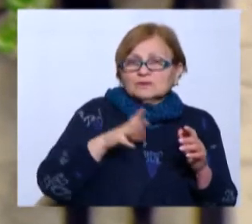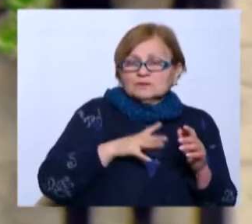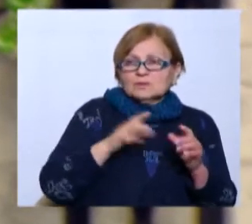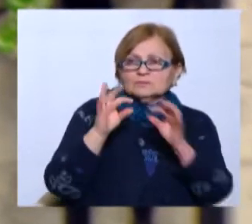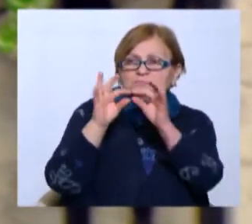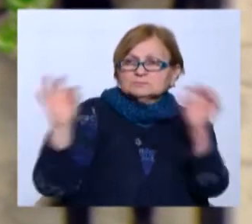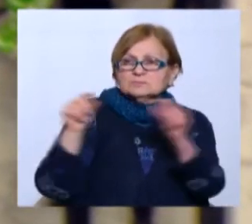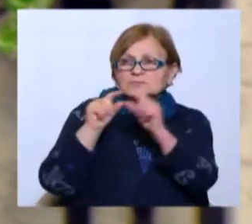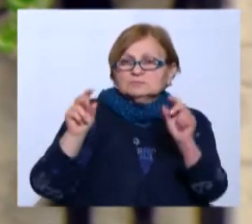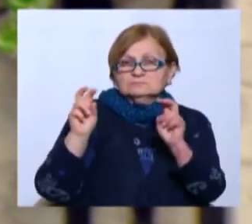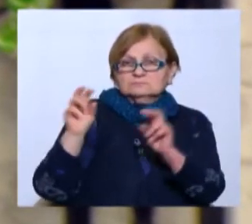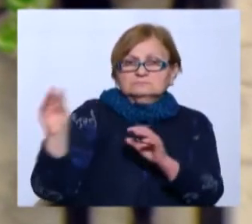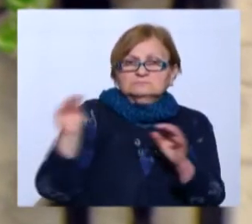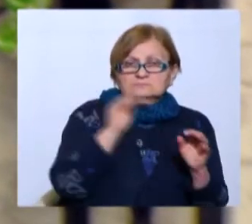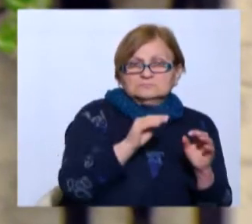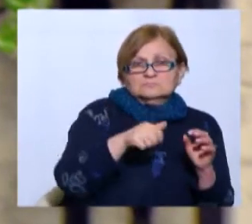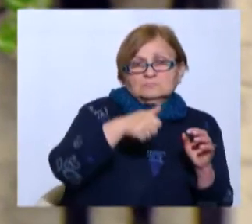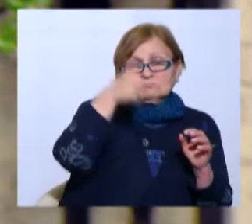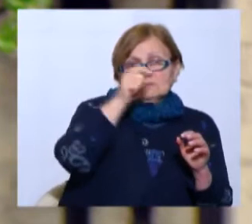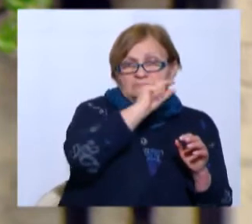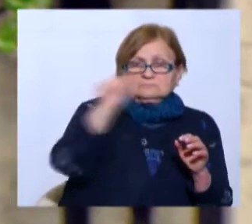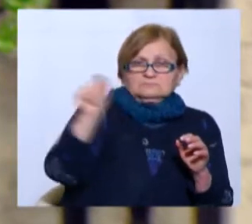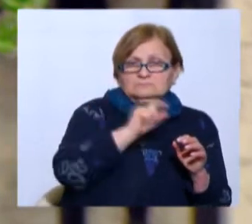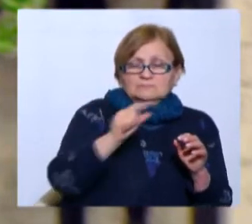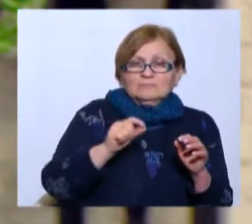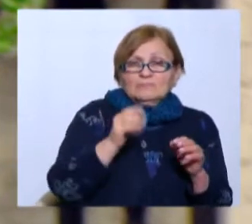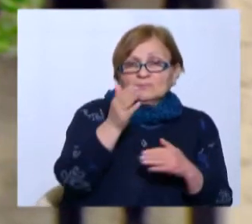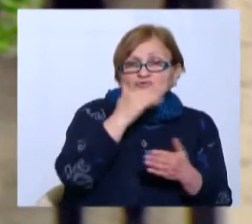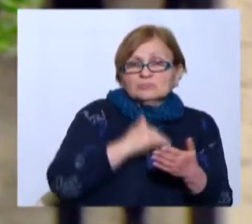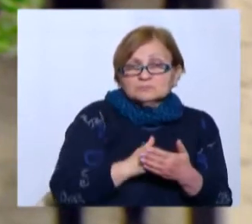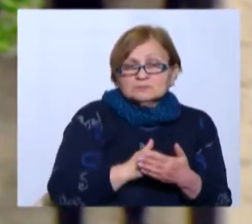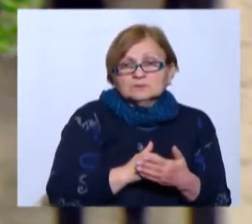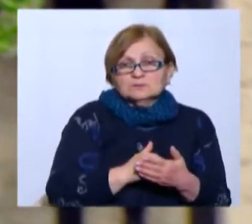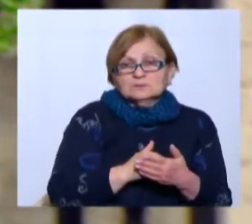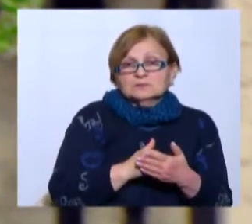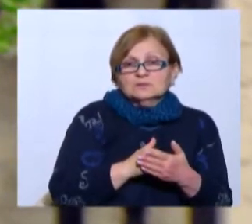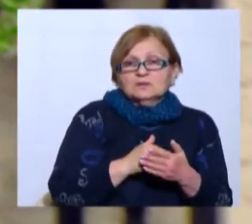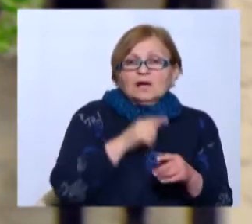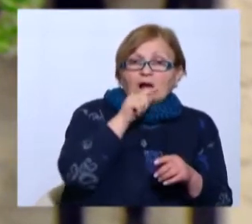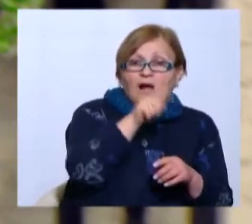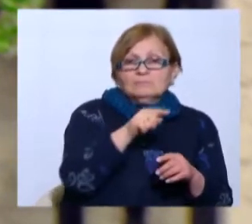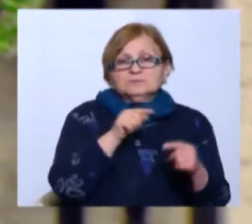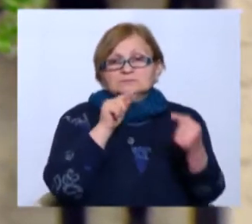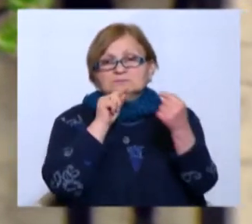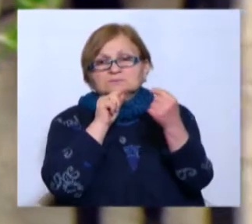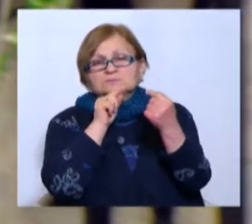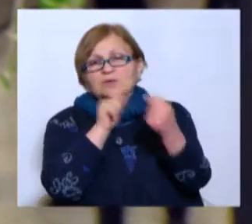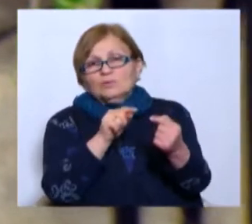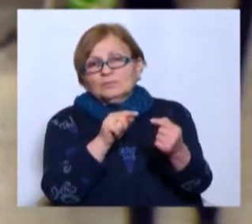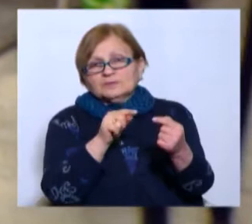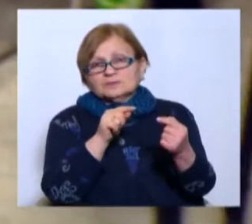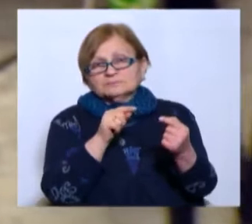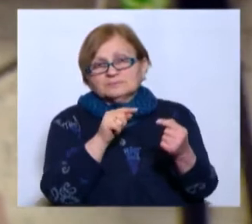ციტატებს ამოიღებთ და დაწერთ პირველ არგუმენტს. ხოლო შემდეგ დაუპირისპირებთ მას